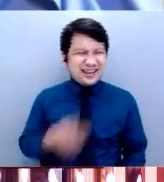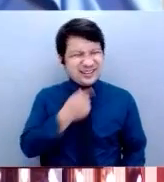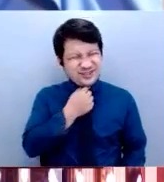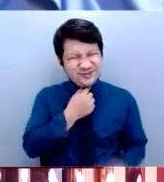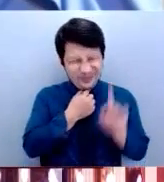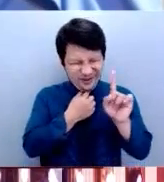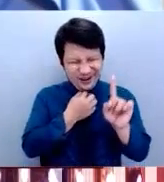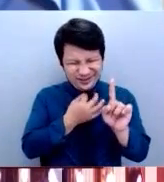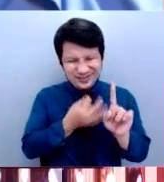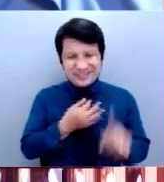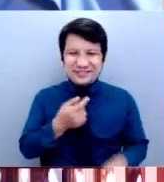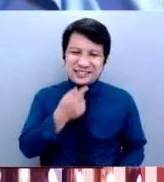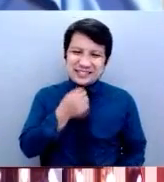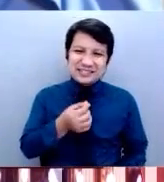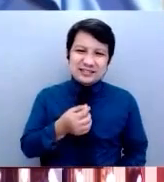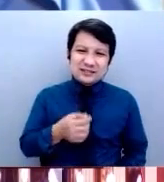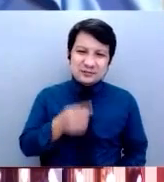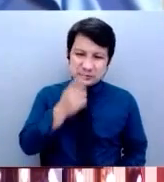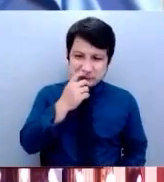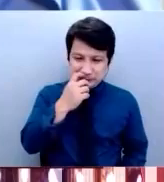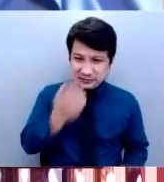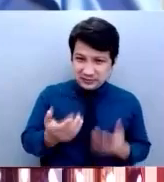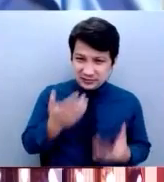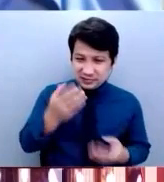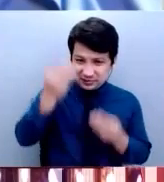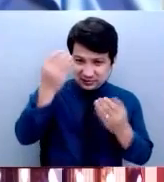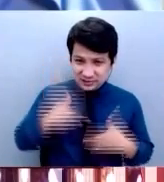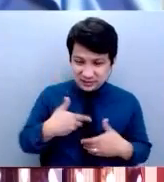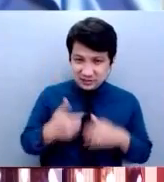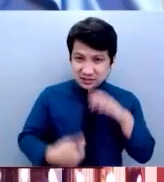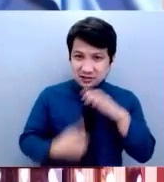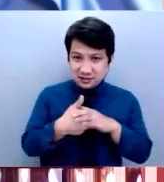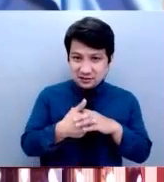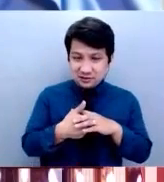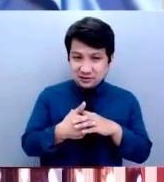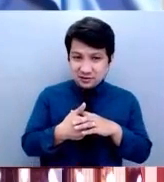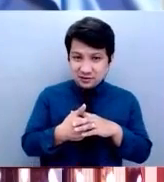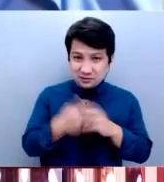Curious lang ako, Com Louie. Malalaman ba namin yon oras na ilabas na yung decision?